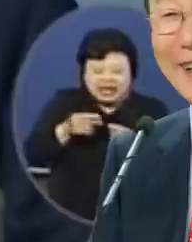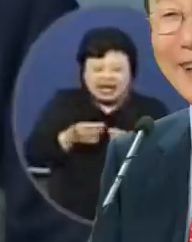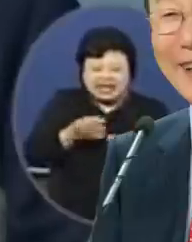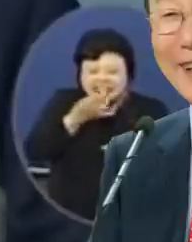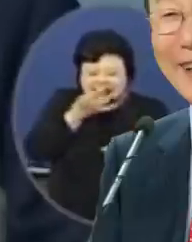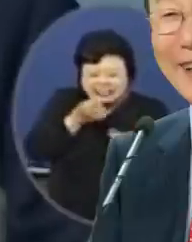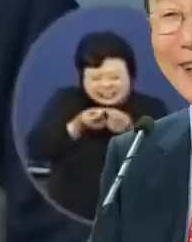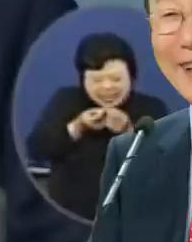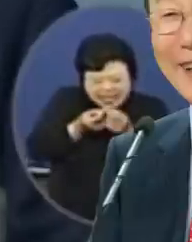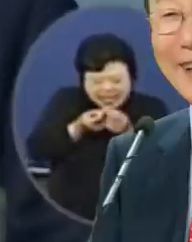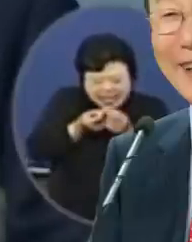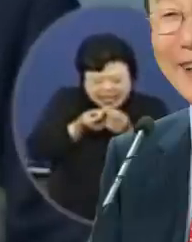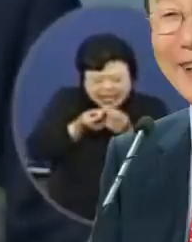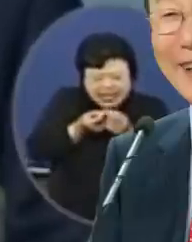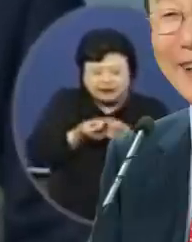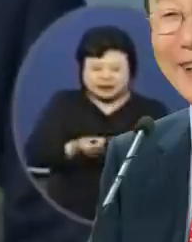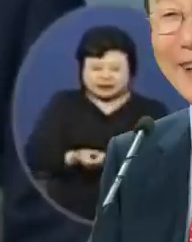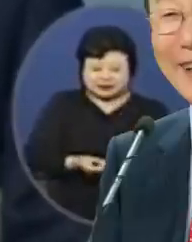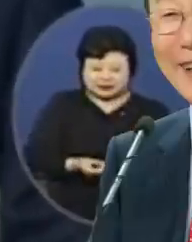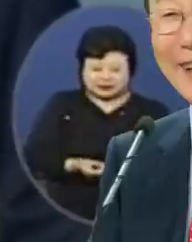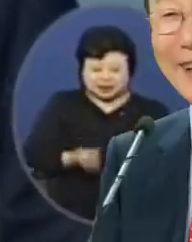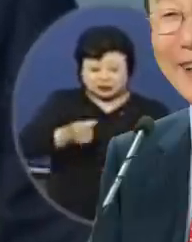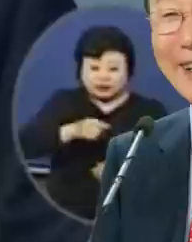가지고 있다고 내가 늘 신호를 시켰는데